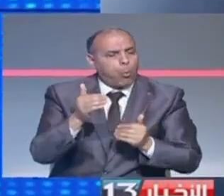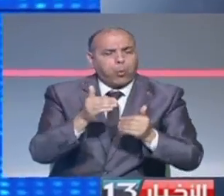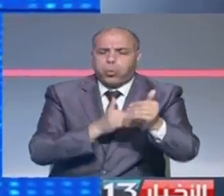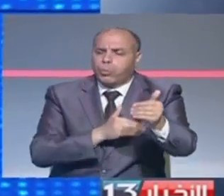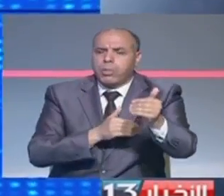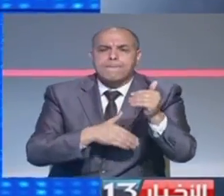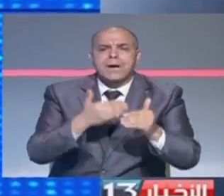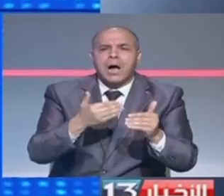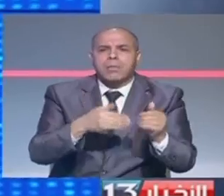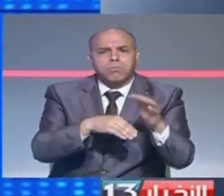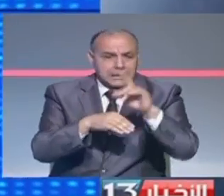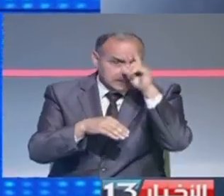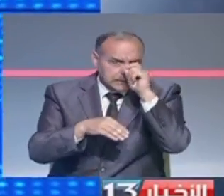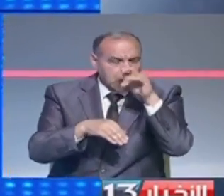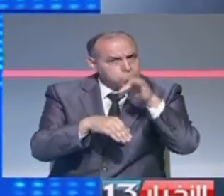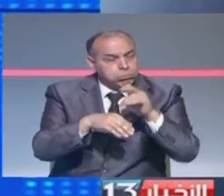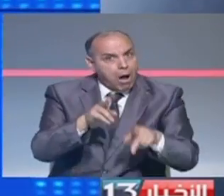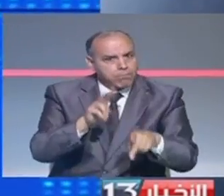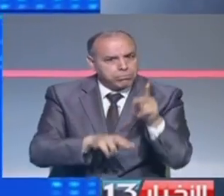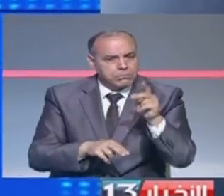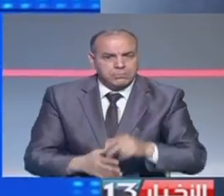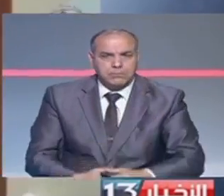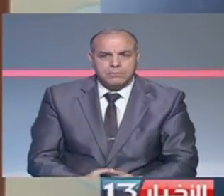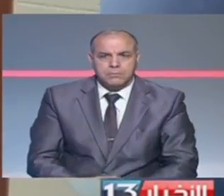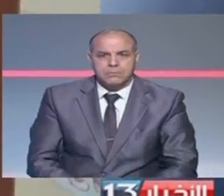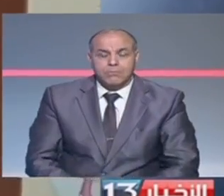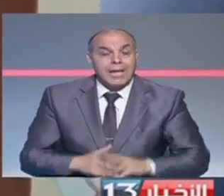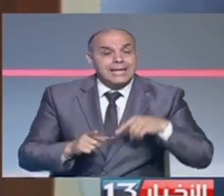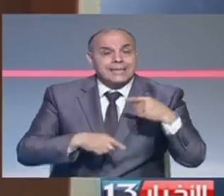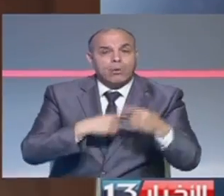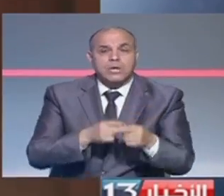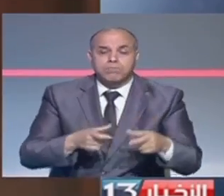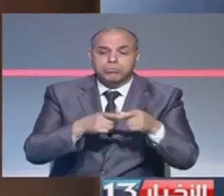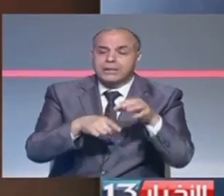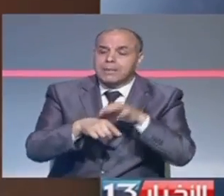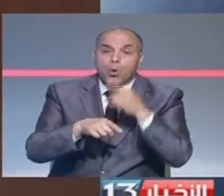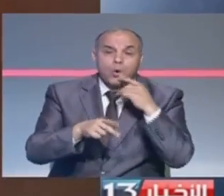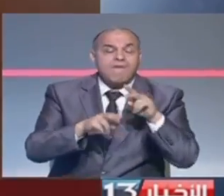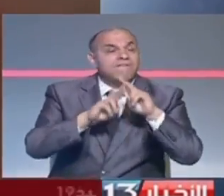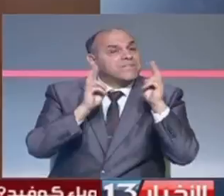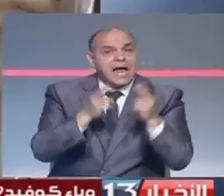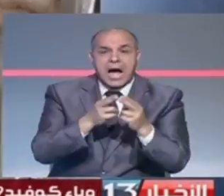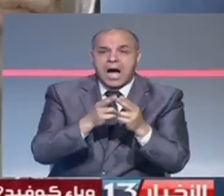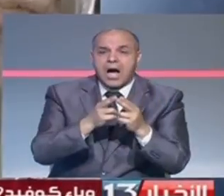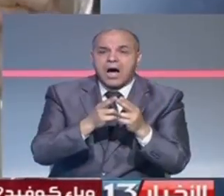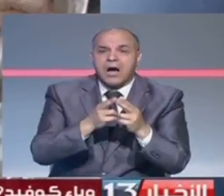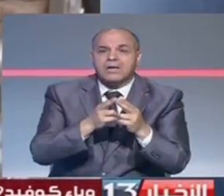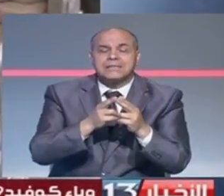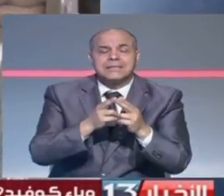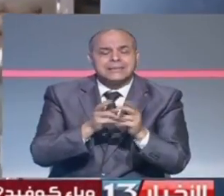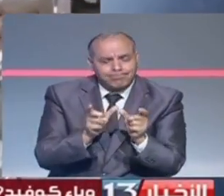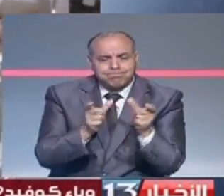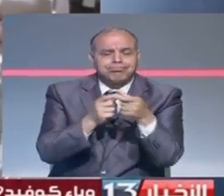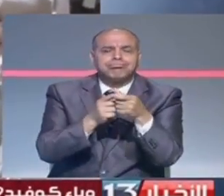مرحله ذروه الاصابات توصل الفرق الطبيه في اغلب دول العالم مكابدتها لتطويق